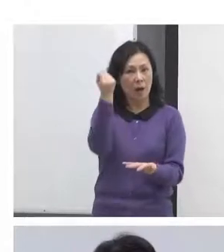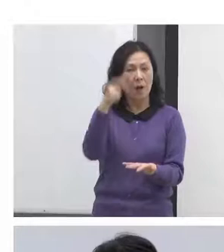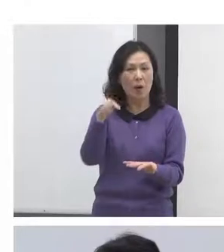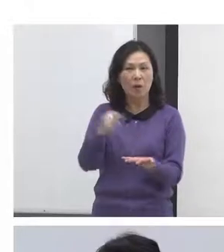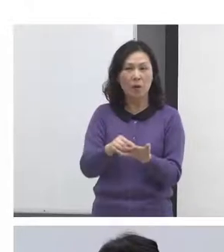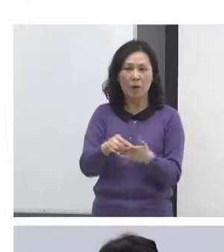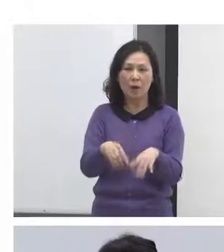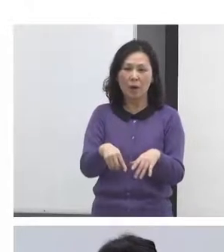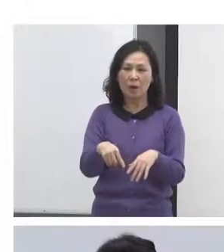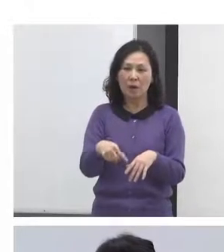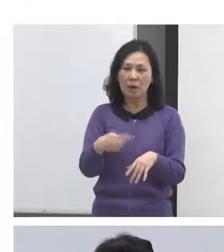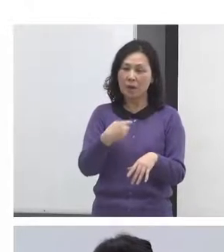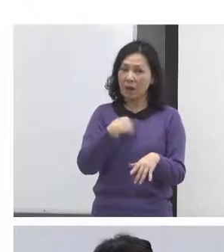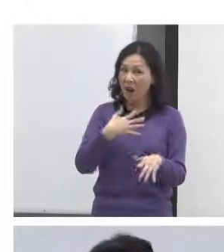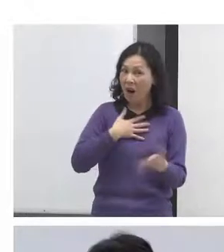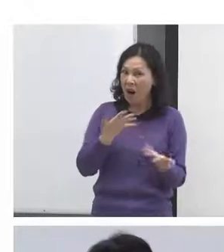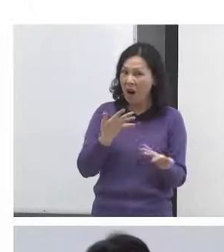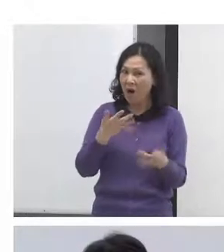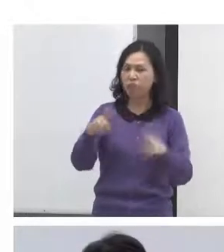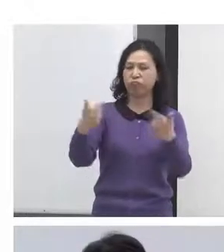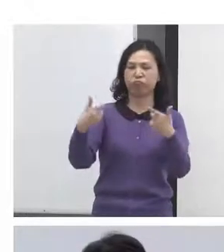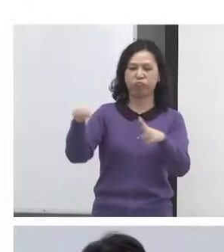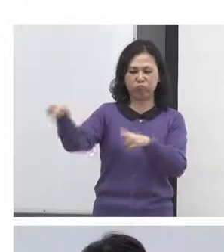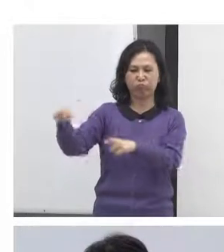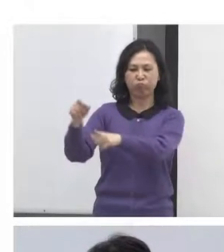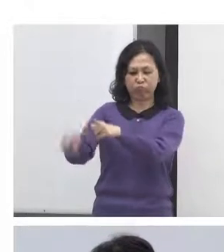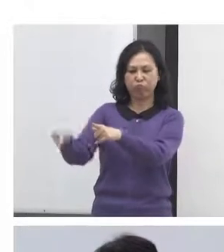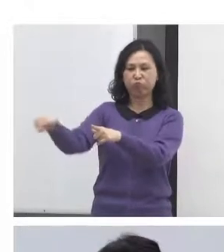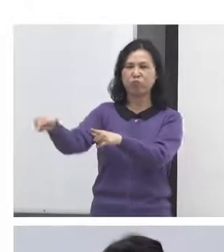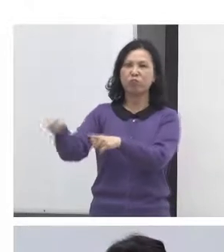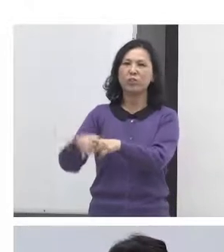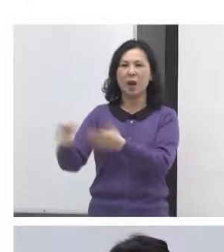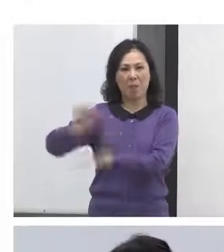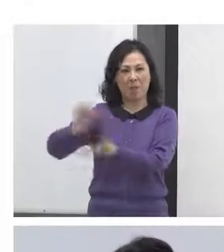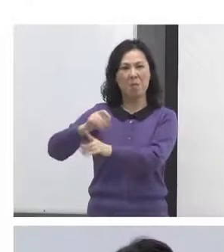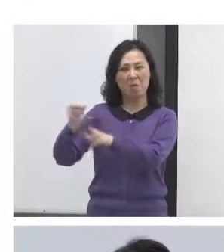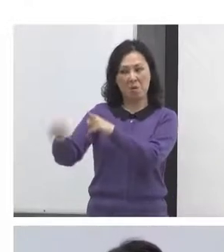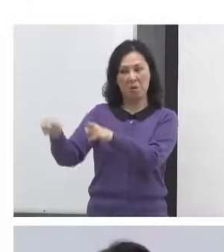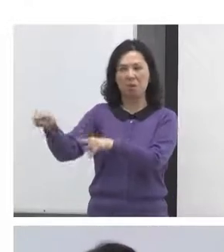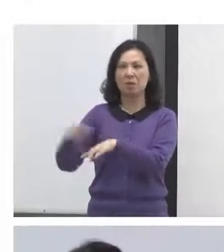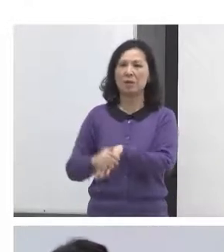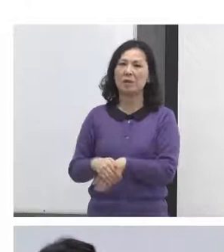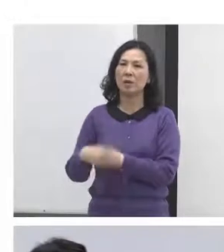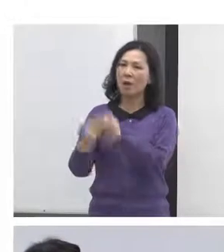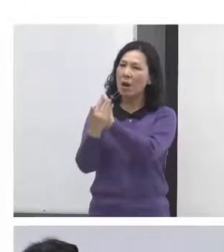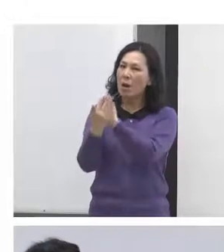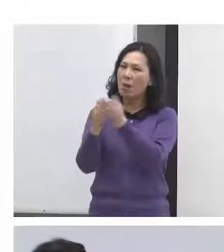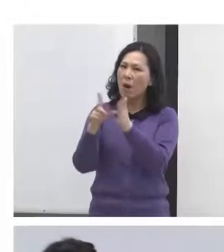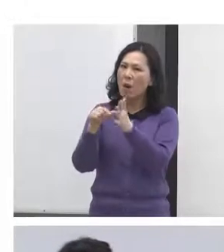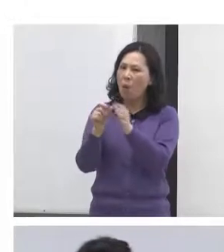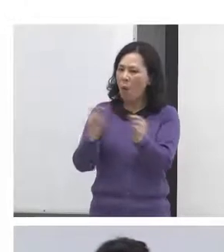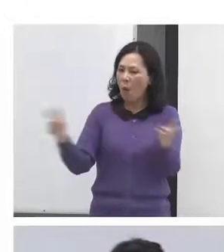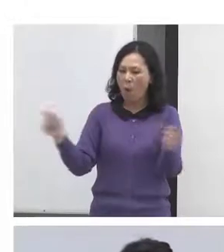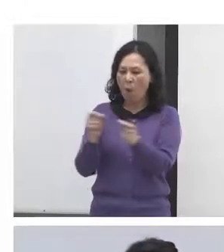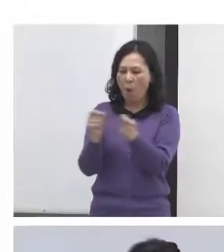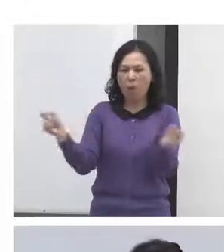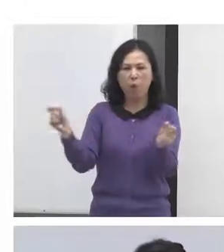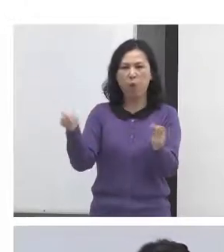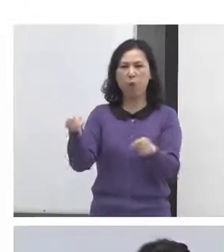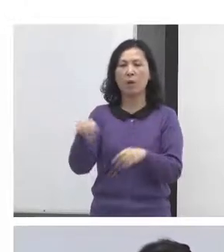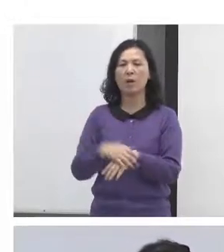在就是一些业者身上。那它因为保护期限很长，然后还有就是它